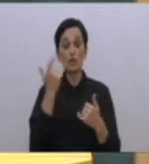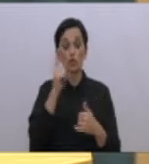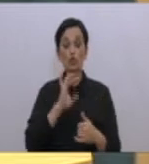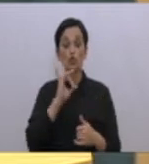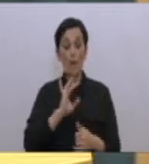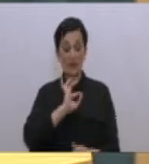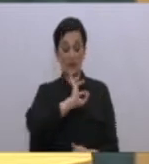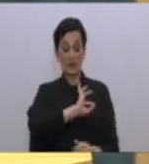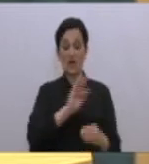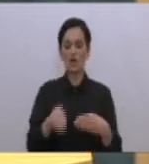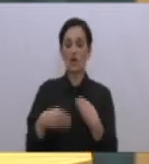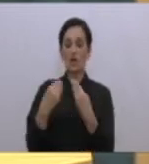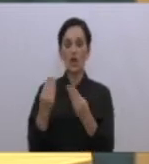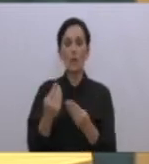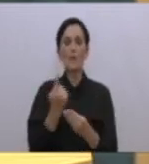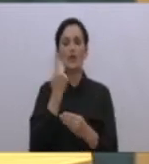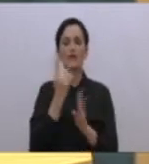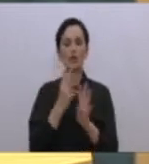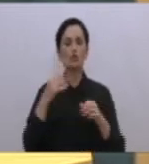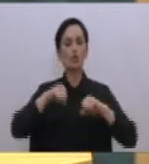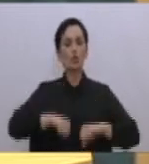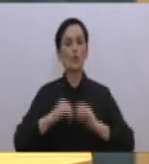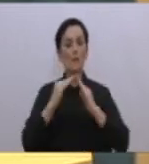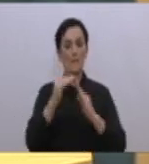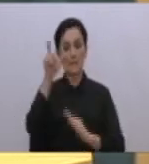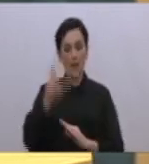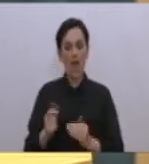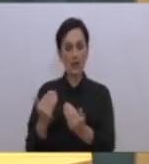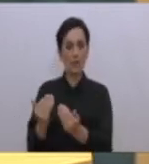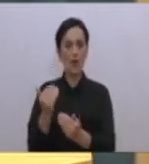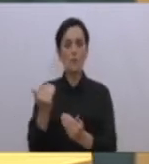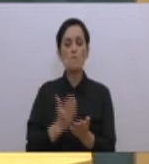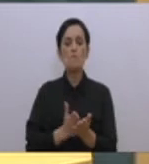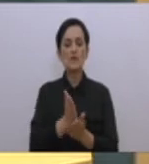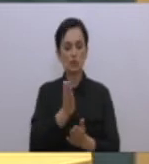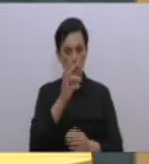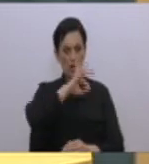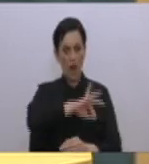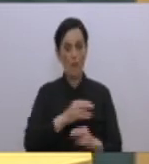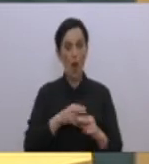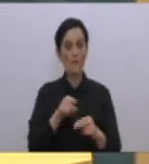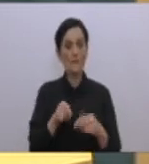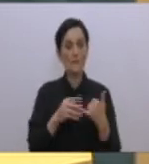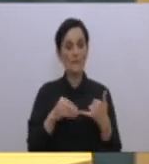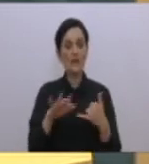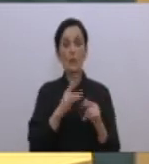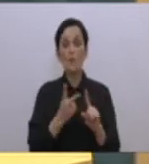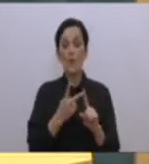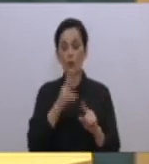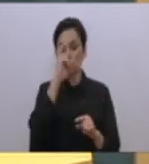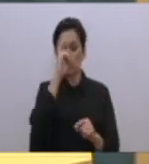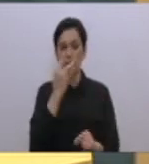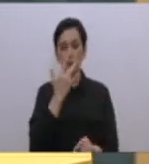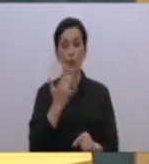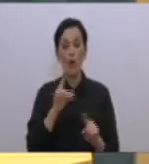argeblobași, gadacemisa, supiate, supleba, condes, permes, somelic, მიზნობრივად გამოიყენებს აღნიშნულ მიწას. Მეორე, სახელმწიფო